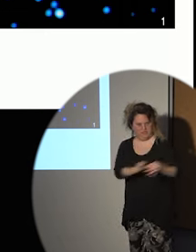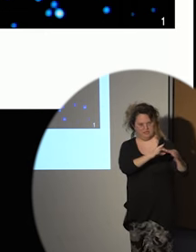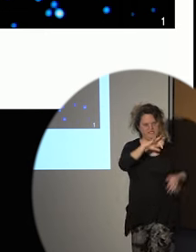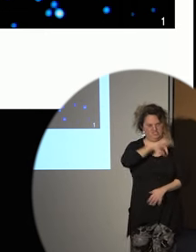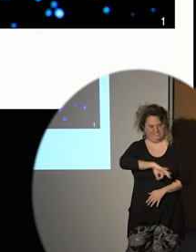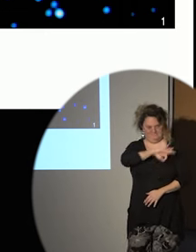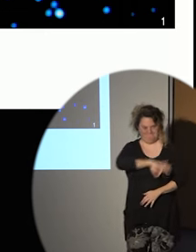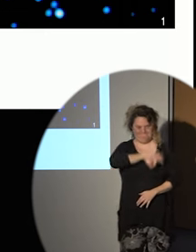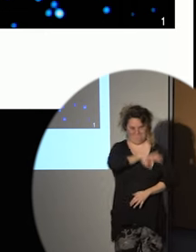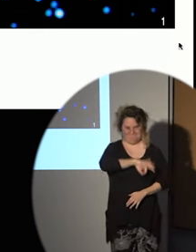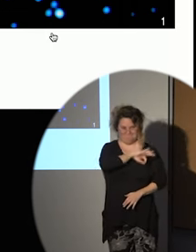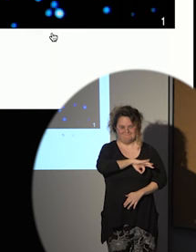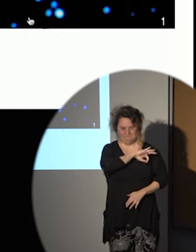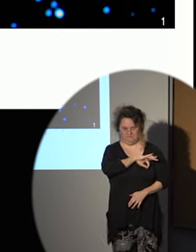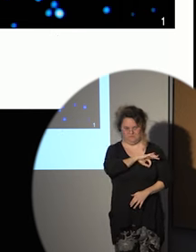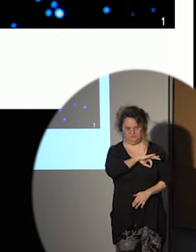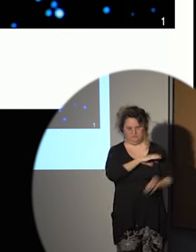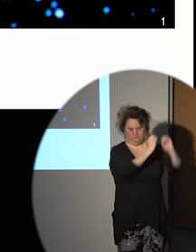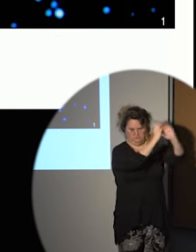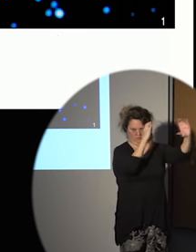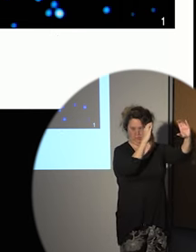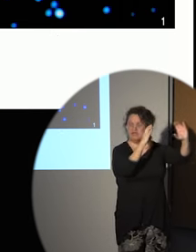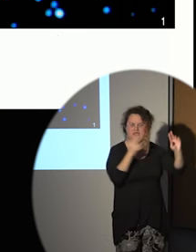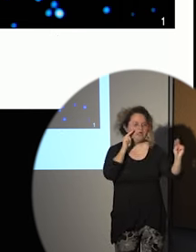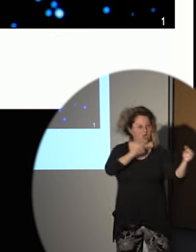Et je vous demande juste de regarder la petite animation